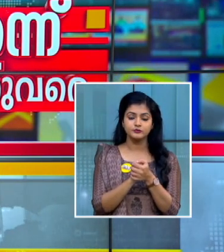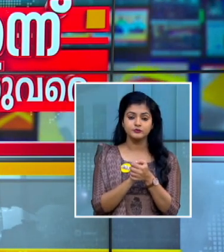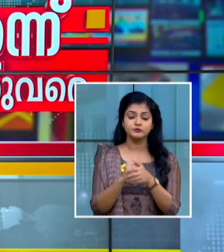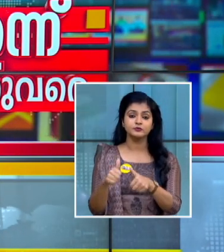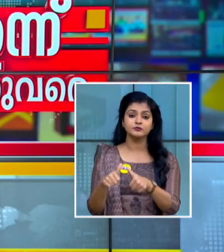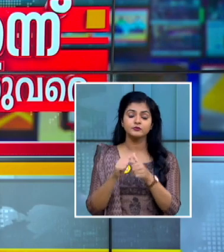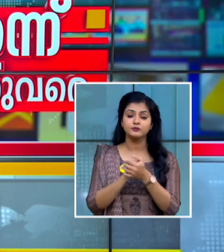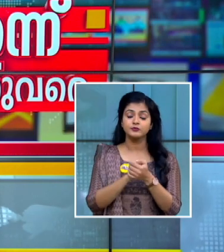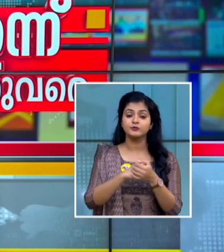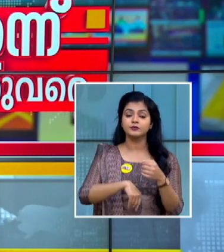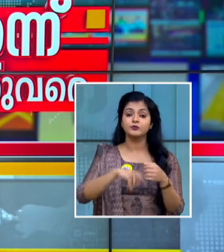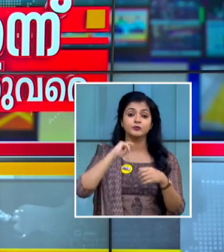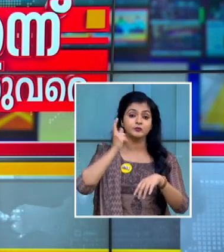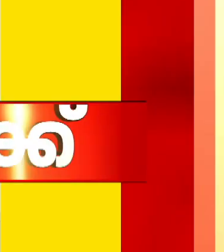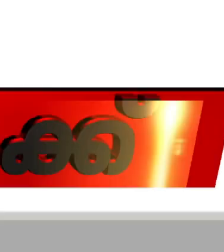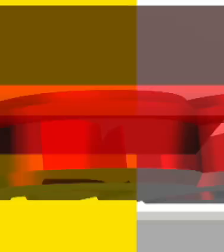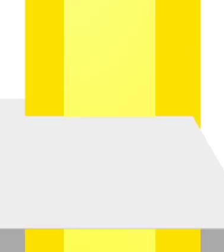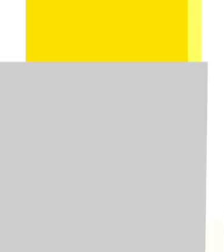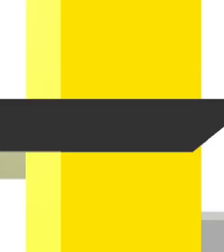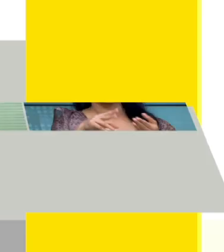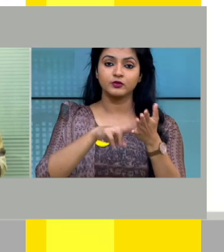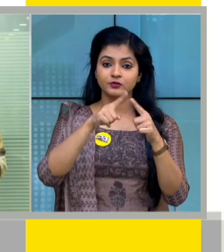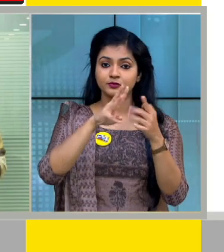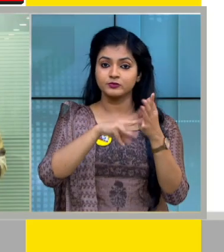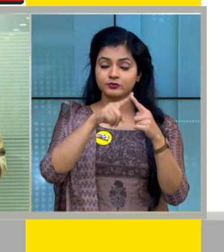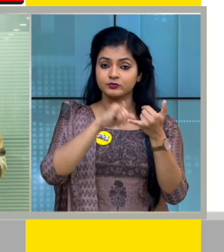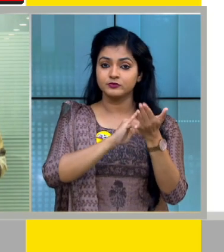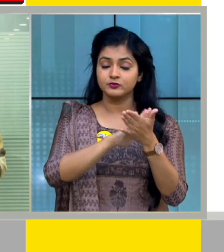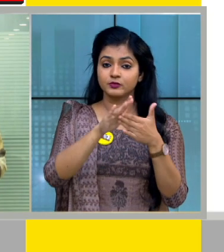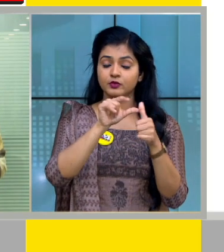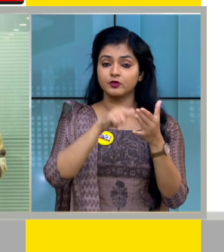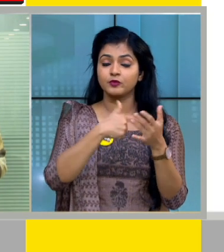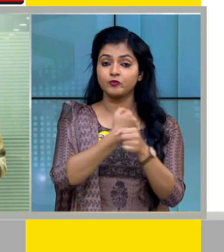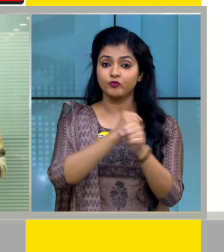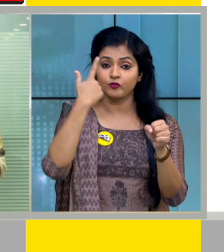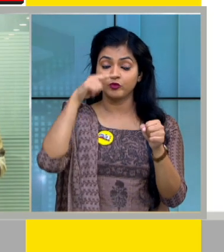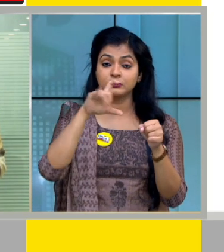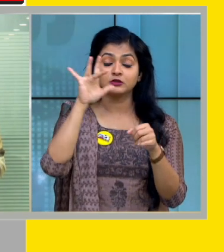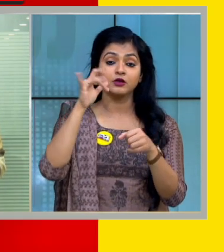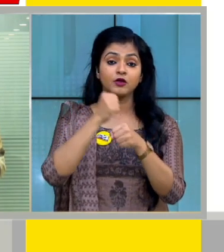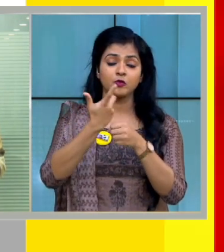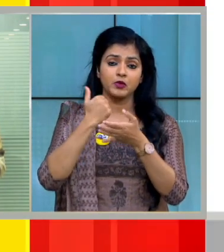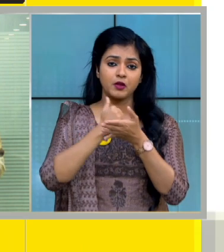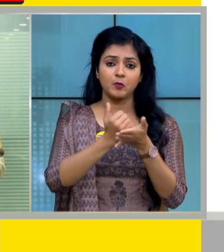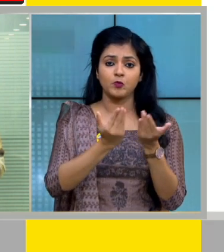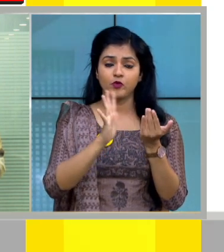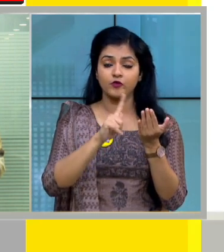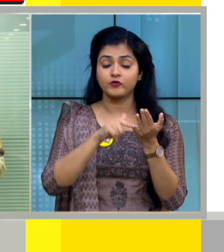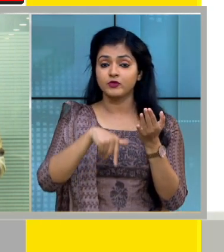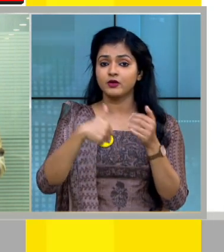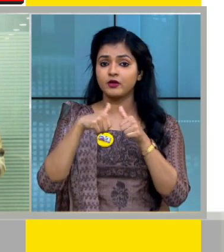ഗോകുൽ, വധശിക്ഷയ്ക്ക് വിധിക്കപ്പെട്ട നിമിഷപ്രിയയുടെ മോചനത്തിനായി കേന്ദ്ര സർക്കാർ ഇടപെടുമെന്നതിൻ്റെ സൂചനകൾ തന്നെയാണ് ഈ പ്രതികരണത്തിൽ